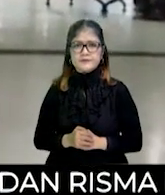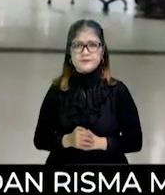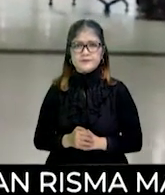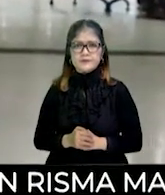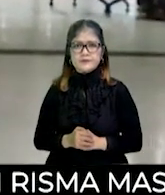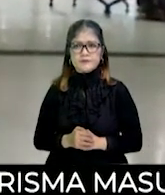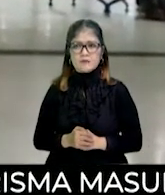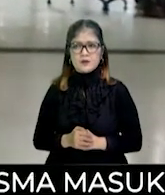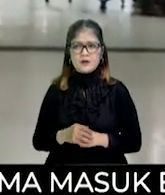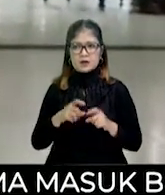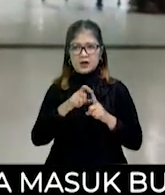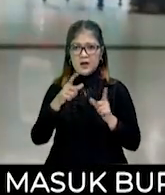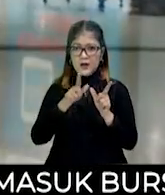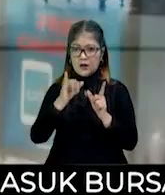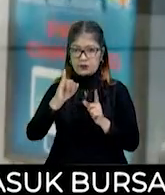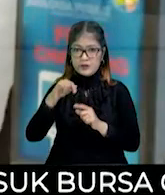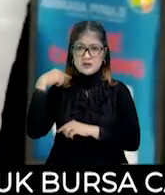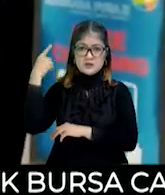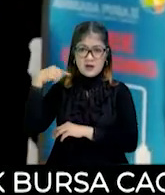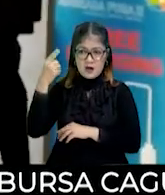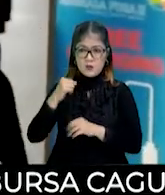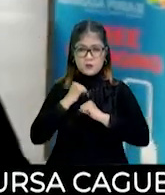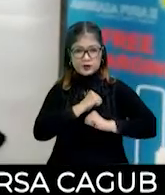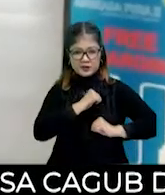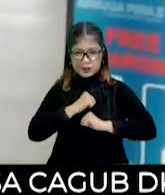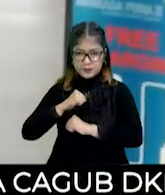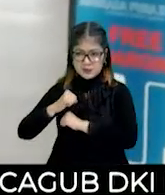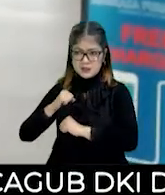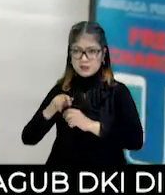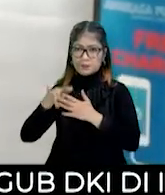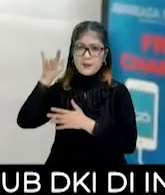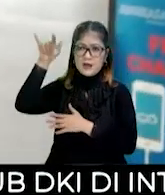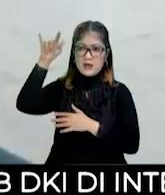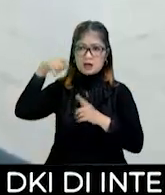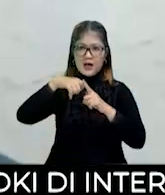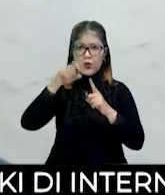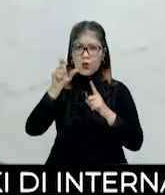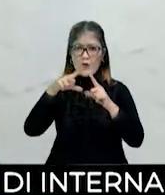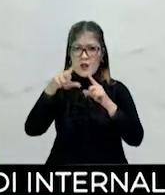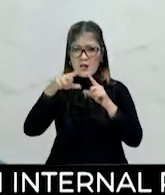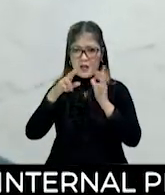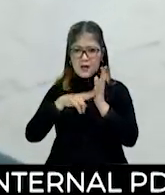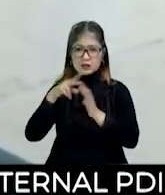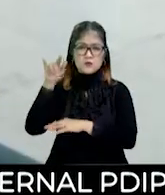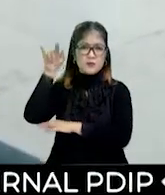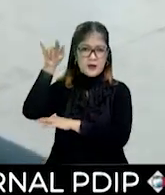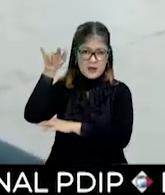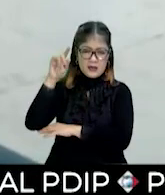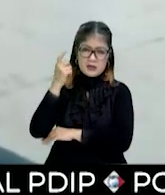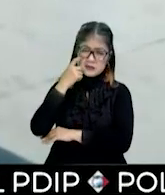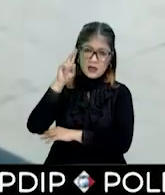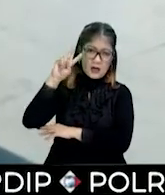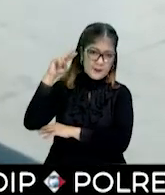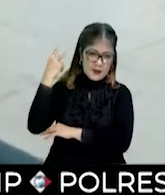Sehari-hari, Dewi Lestari bertugas membersihkan area Bandara Kuala Namu, Deli Serdang, Sumatera Utara. Selasa minggu lalu, warga desa Sidodadi